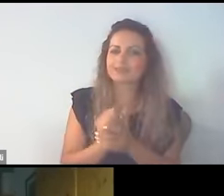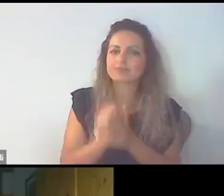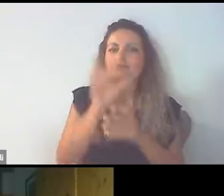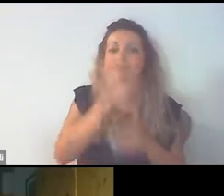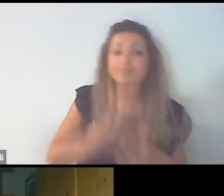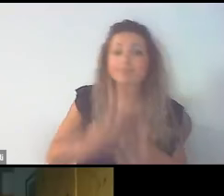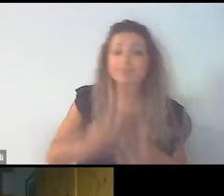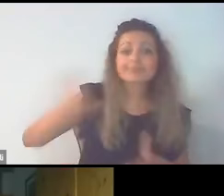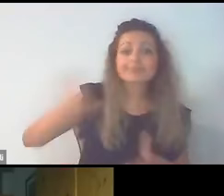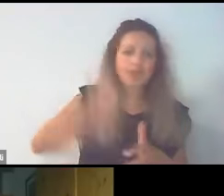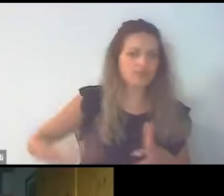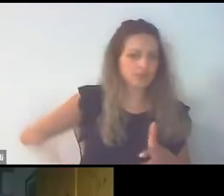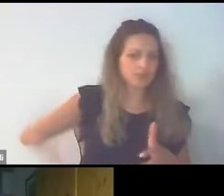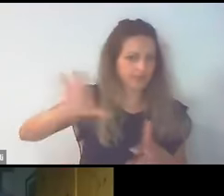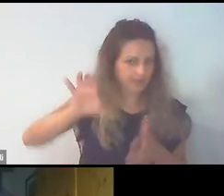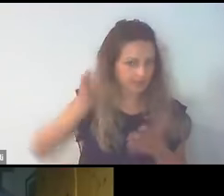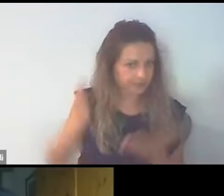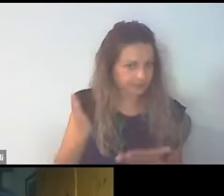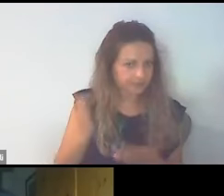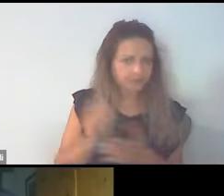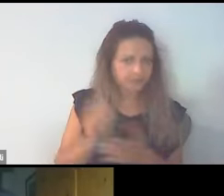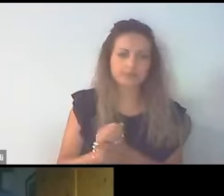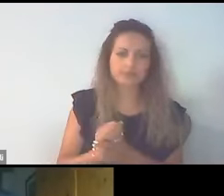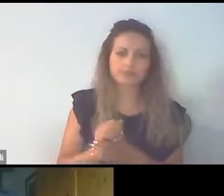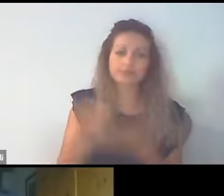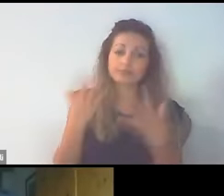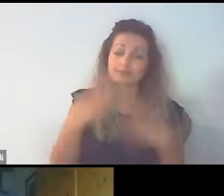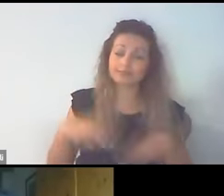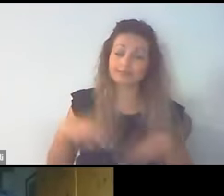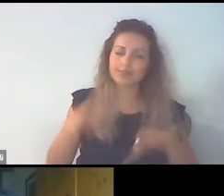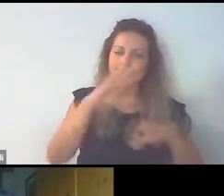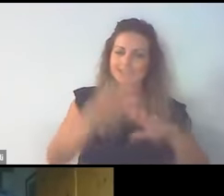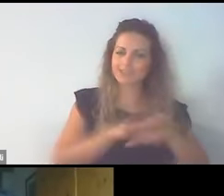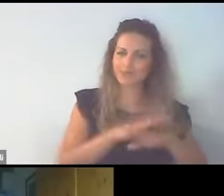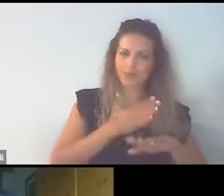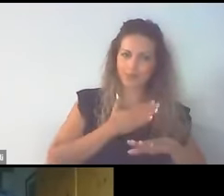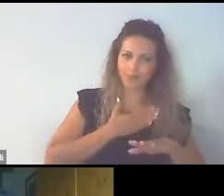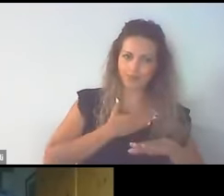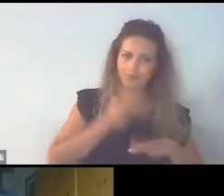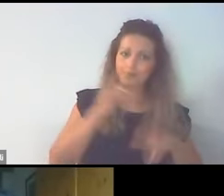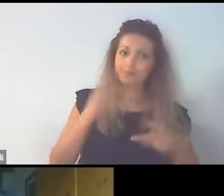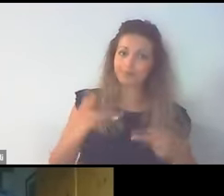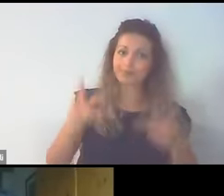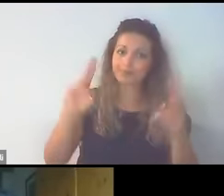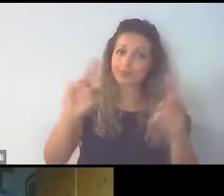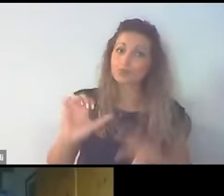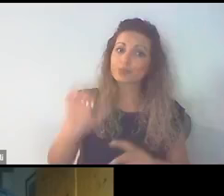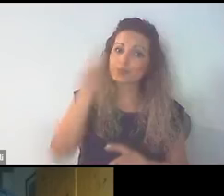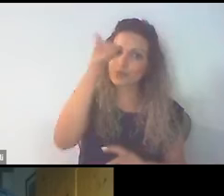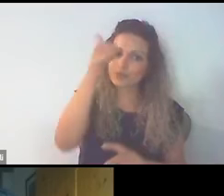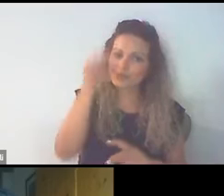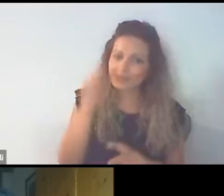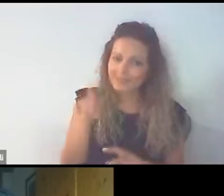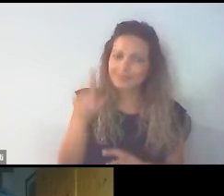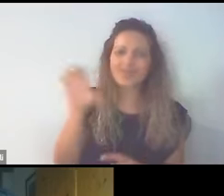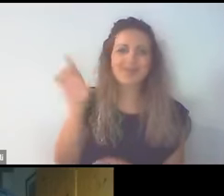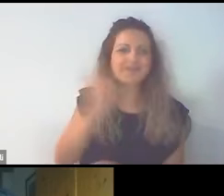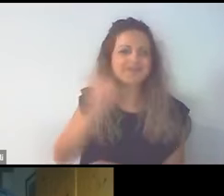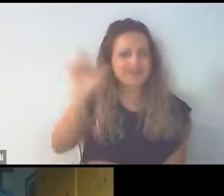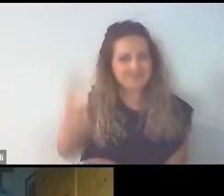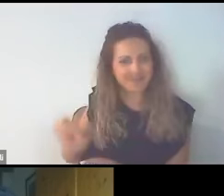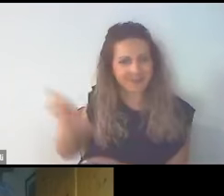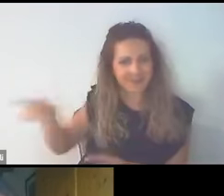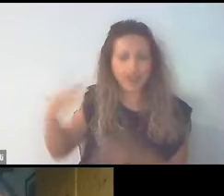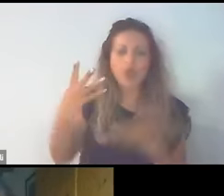πανευρωπαϊκή. Δυστυχώς, καταρχάς, με συγχωρείτε. Θα με επιτρέψετε να ευχαριστήσουμε και ιδιαίτερα και την Ειρήνη για τον